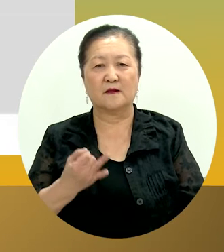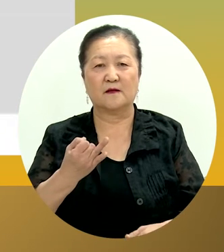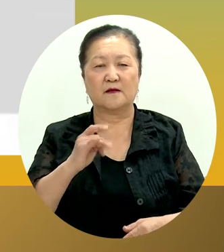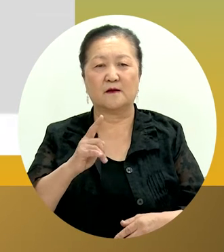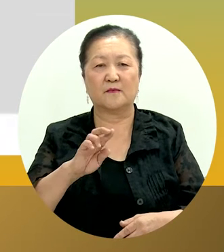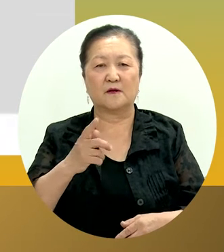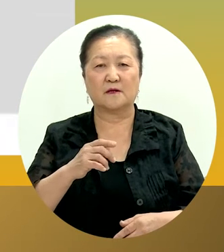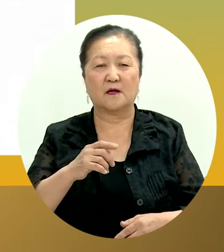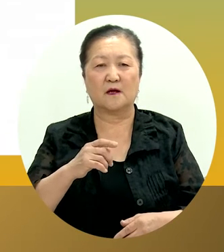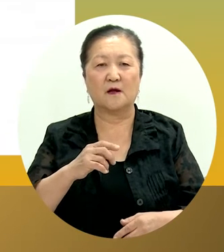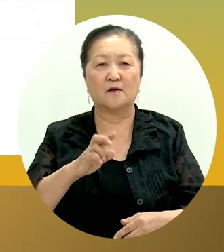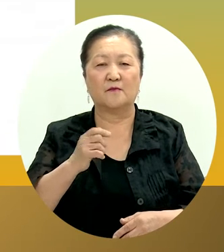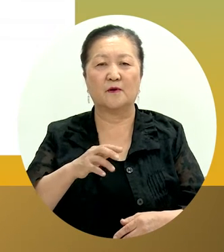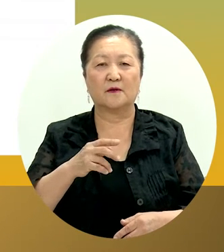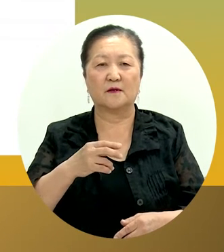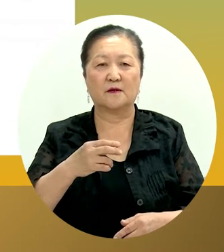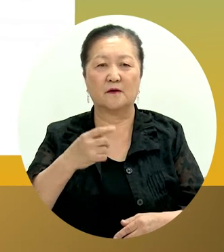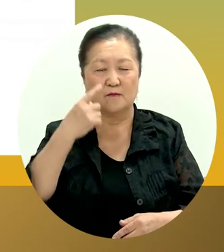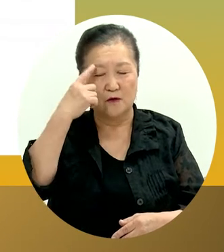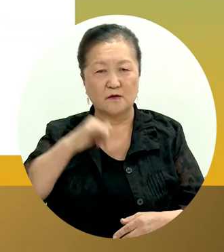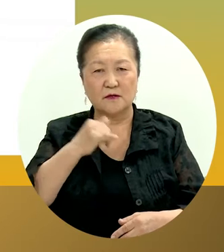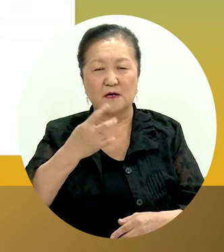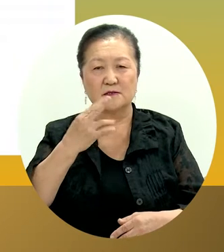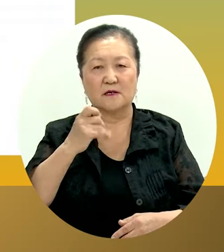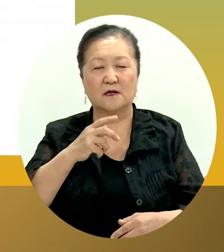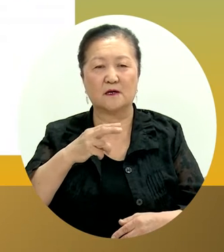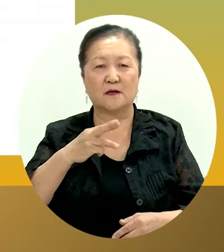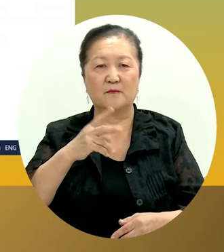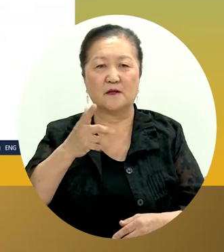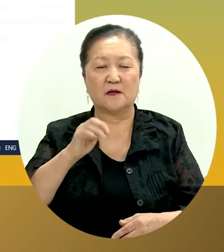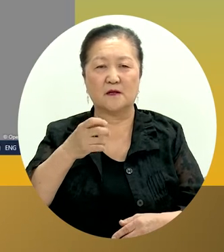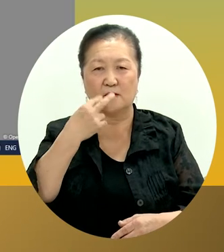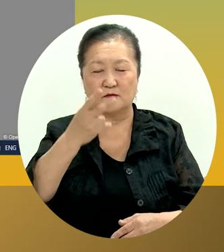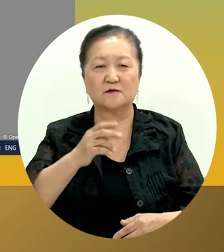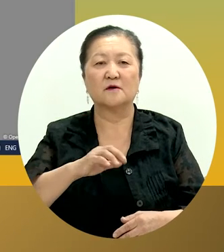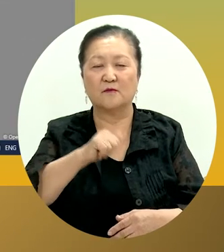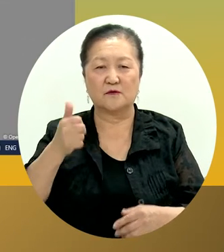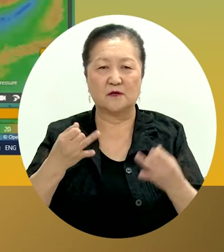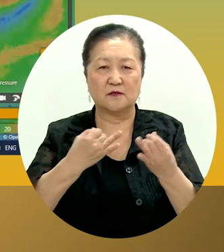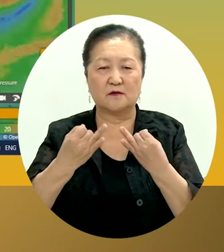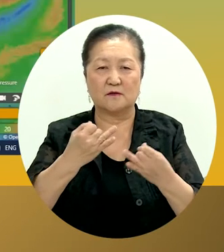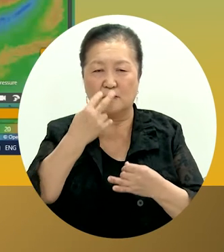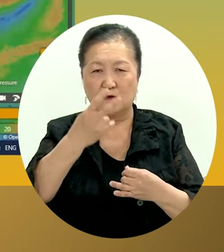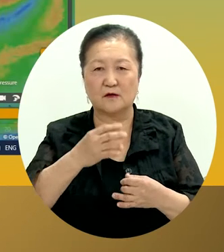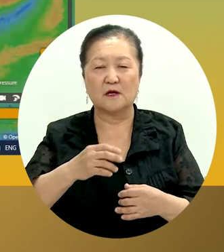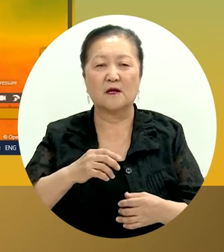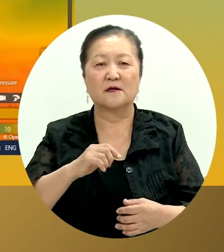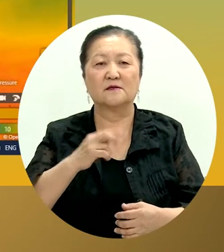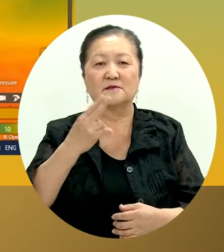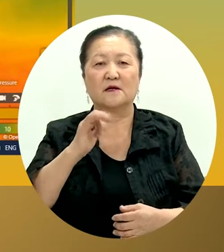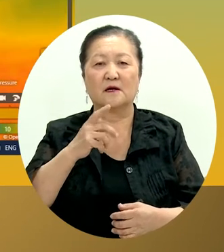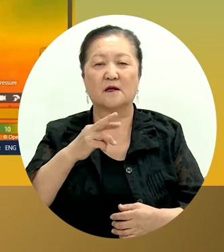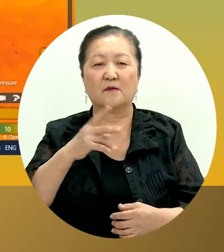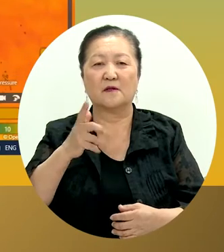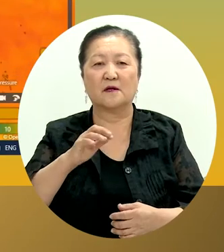Их Британь болон Монгол улсынхаа цаг агаар мэдээлэлд харъя. За хүмүүдээ vindic.com-ийн сайт руу ороо та бүхэн чинь энэ цаг